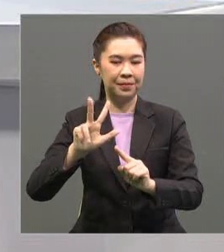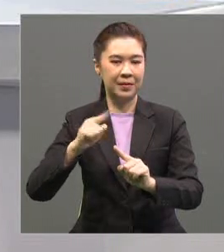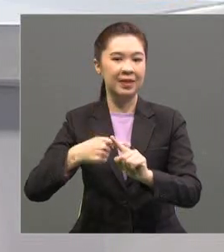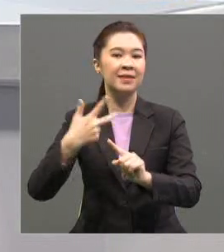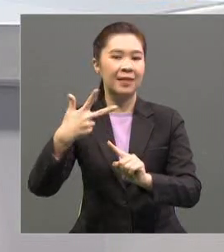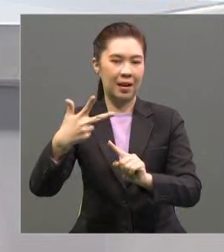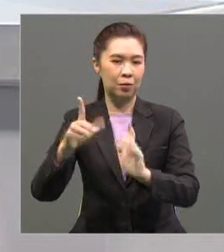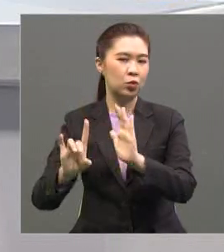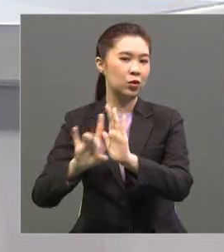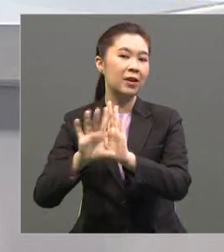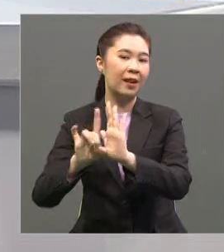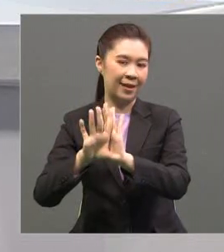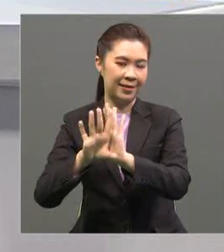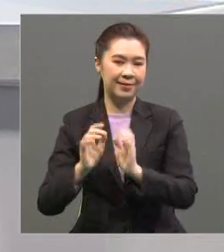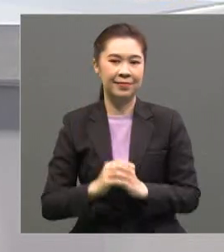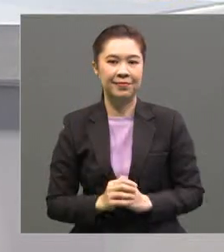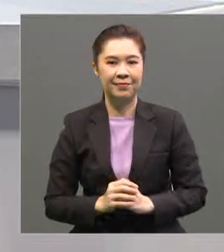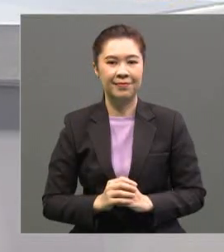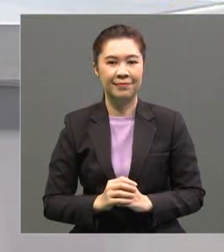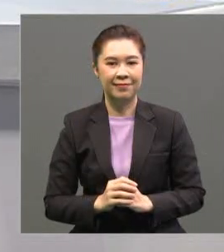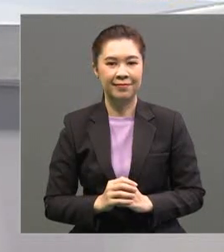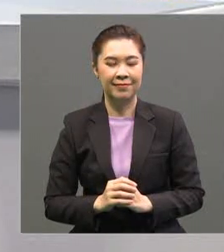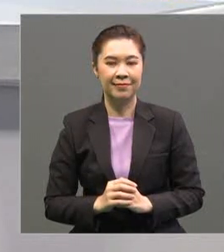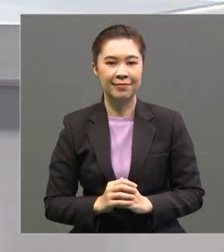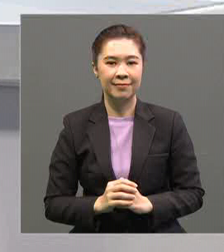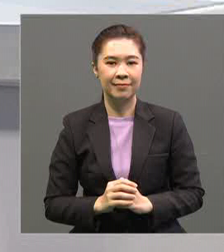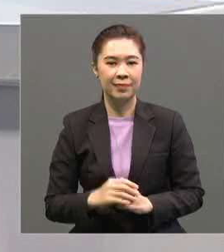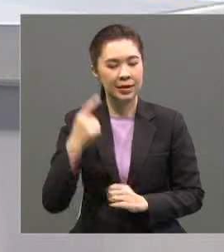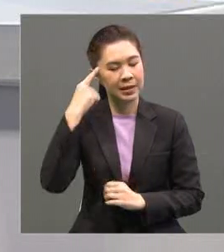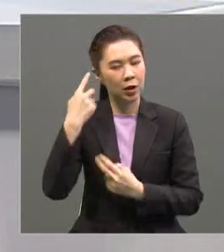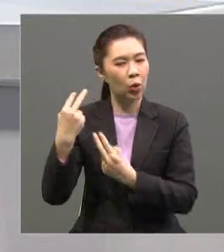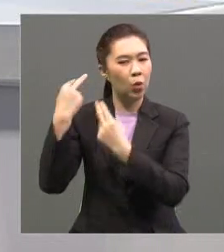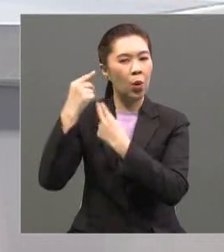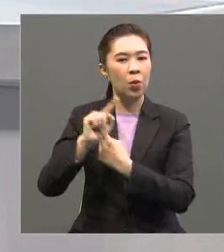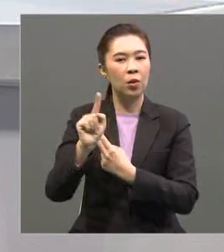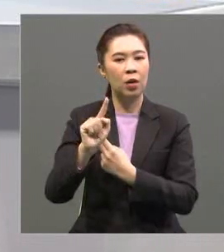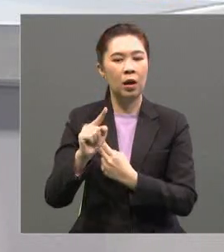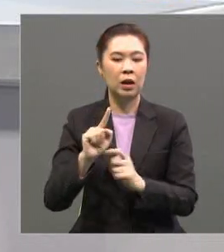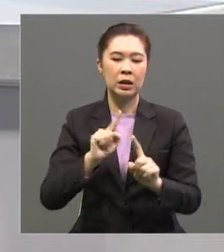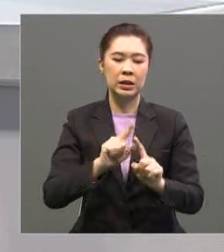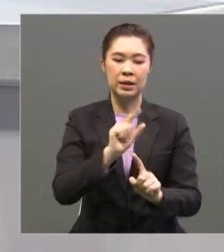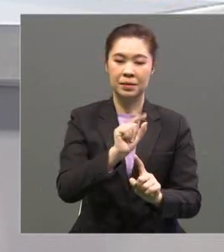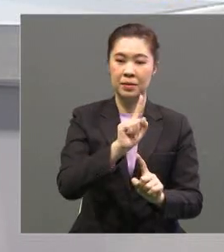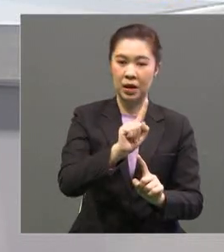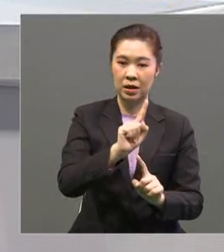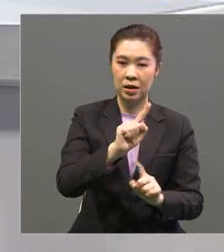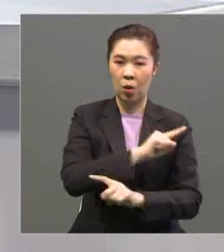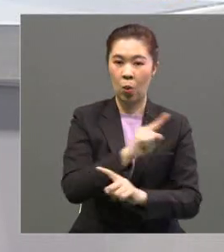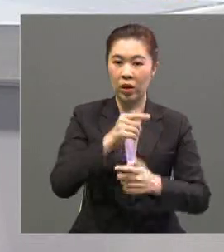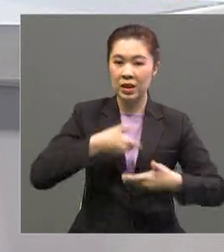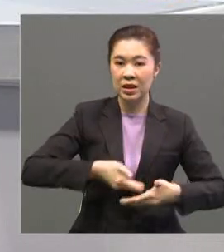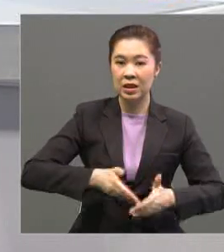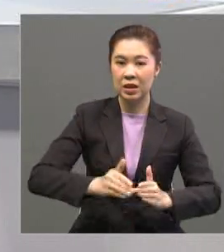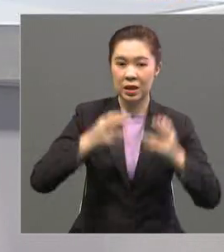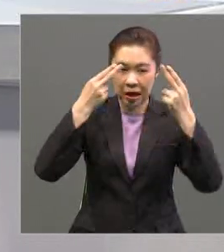23 มีนาคมค่ะ 22วันสุดท้ายนะครับ23มีนาคมนี้ที่ย้อนกลับไปเพราะว่าอะไรเอ๊ะ21วันเกิดท่านนายกเอ๊ะแล้วถ้าเ